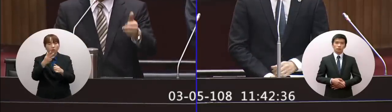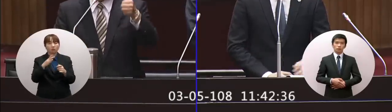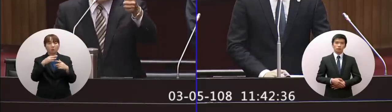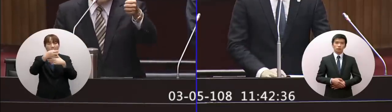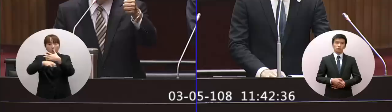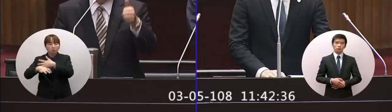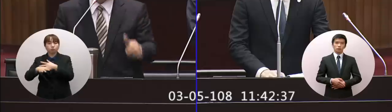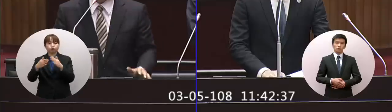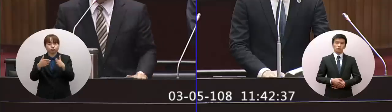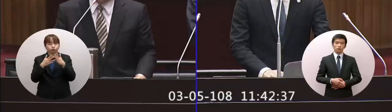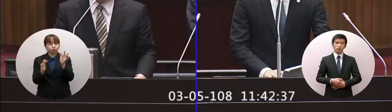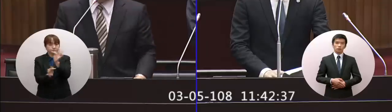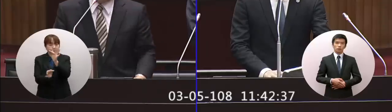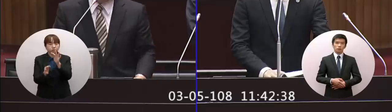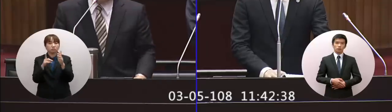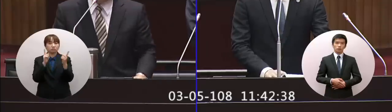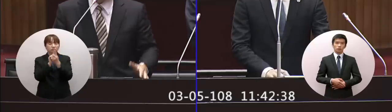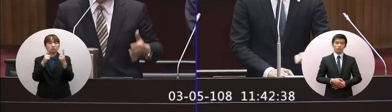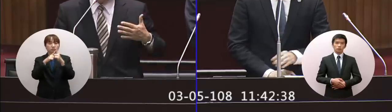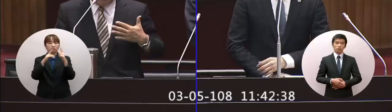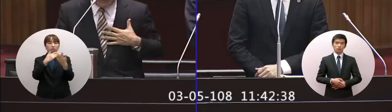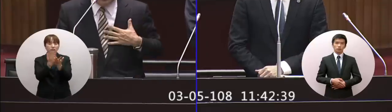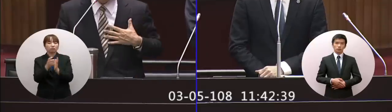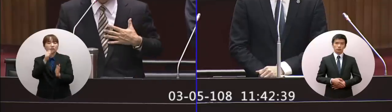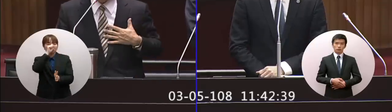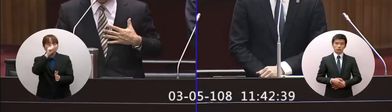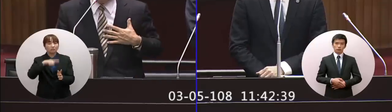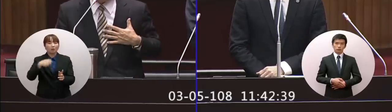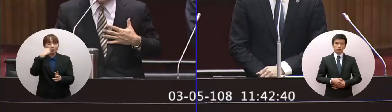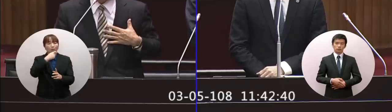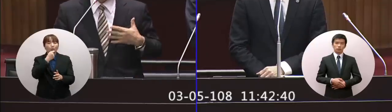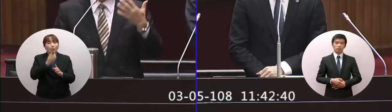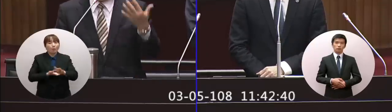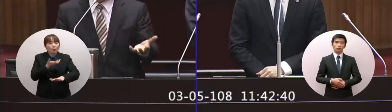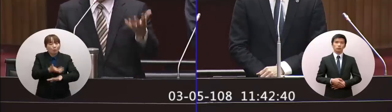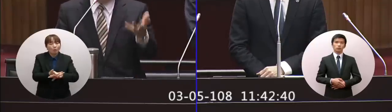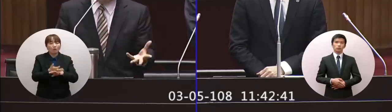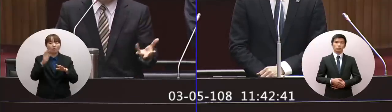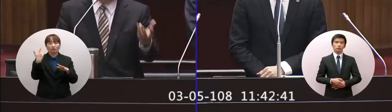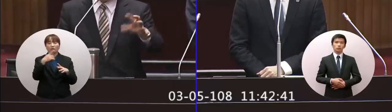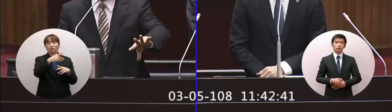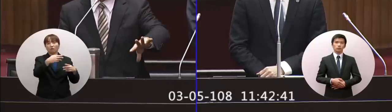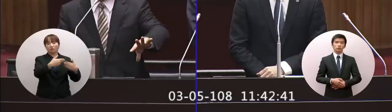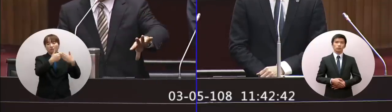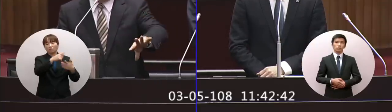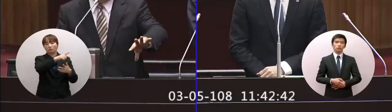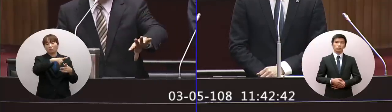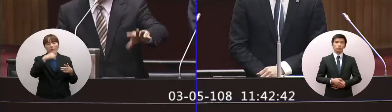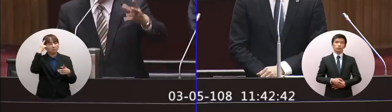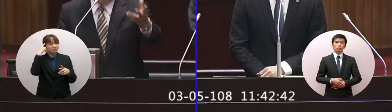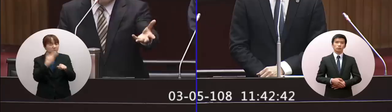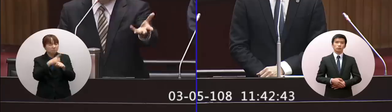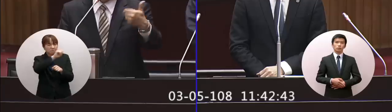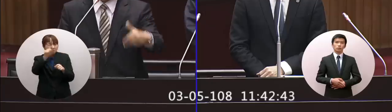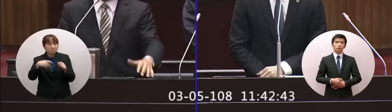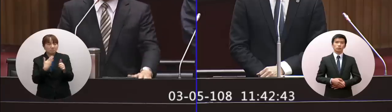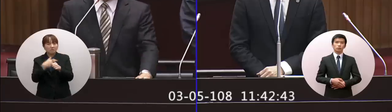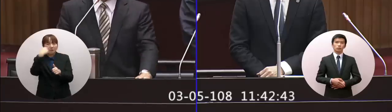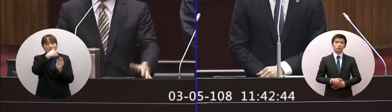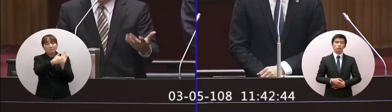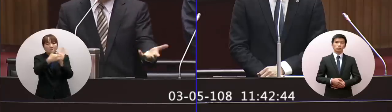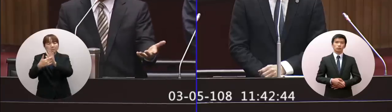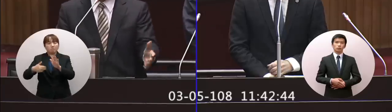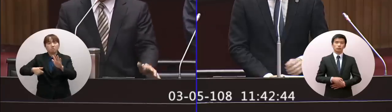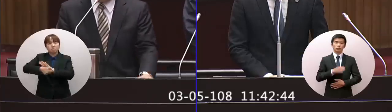漏洞才是对人类好的。台湾愿意做出贡献。但中国用尽手段，予咱无参